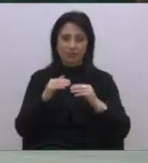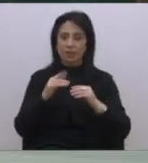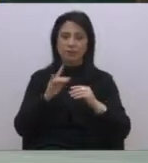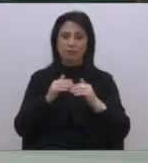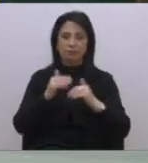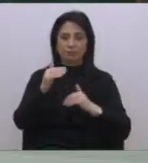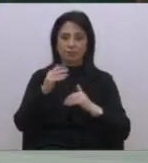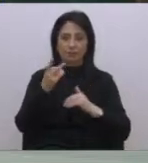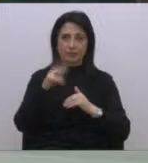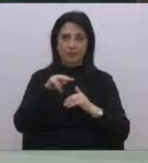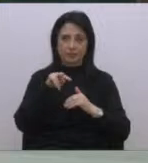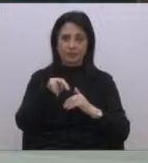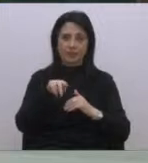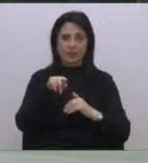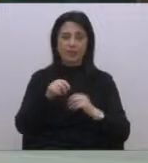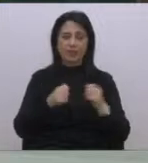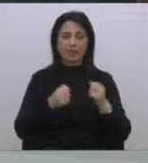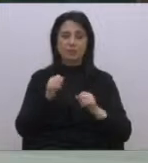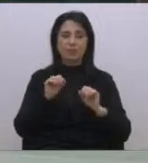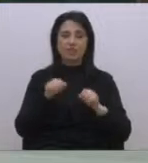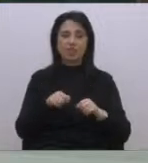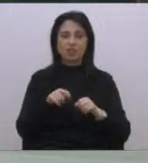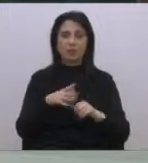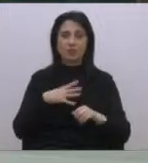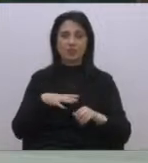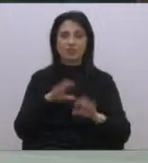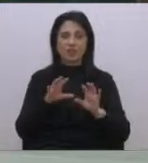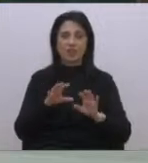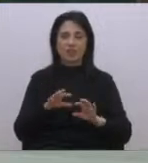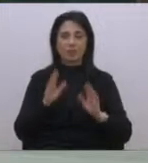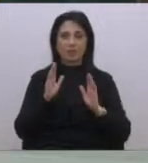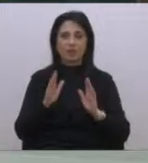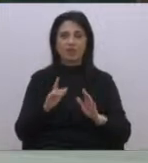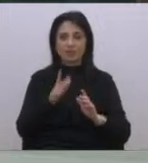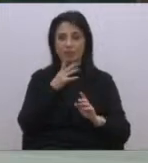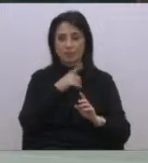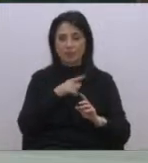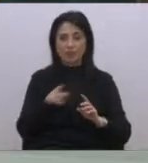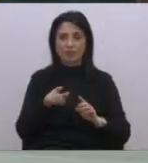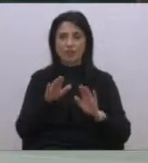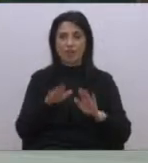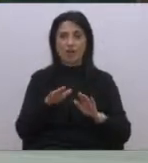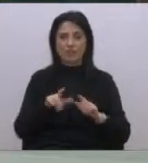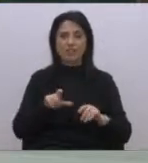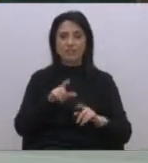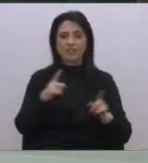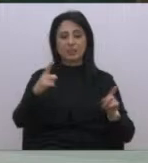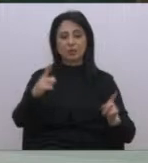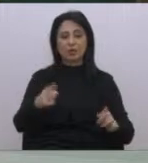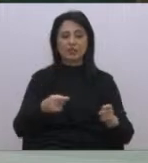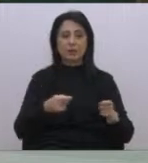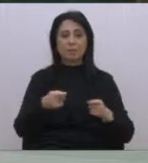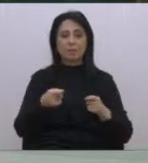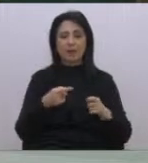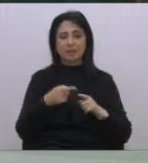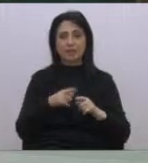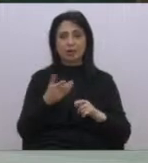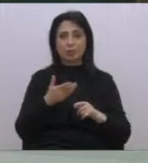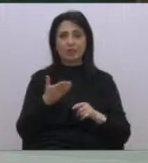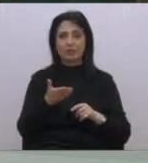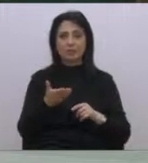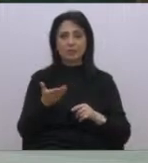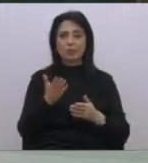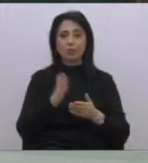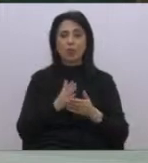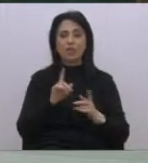ornatsilad kerzot im satransporto sashualebis sakartvelos kamdevlobit gansazvul periodshi da adgilas gzis monakvetse martva romlis რომელიმე